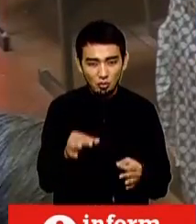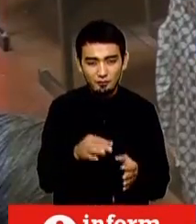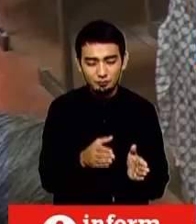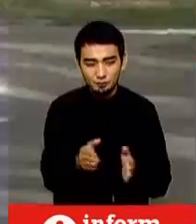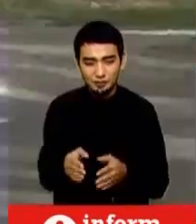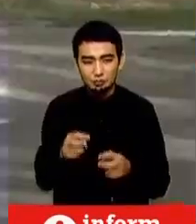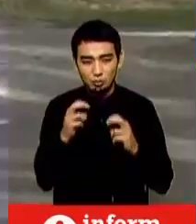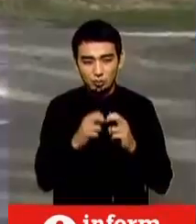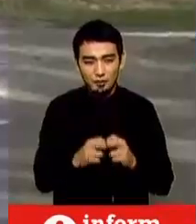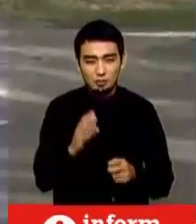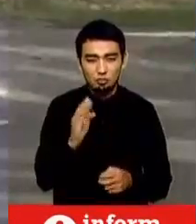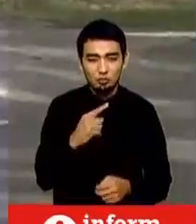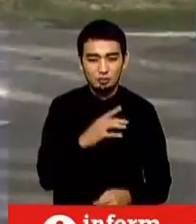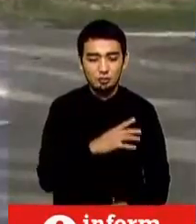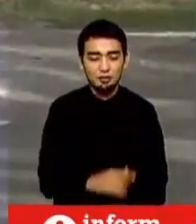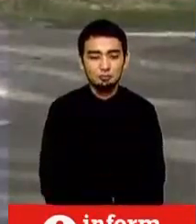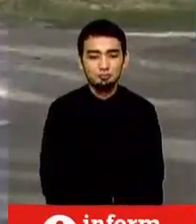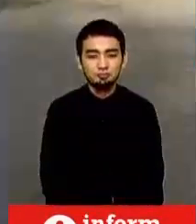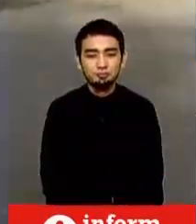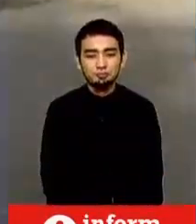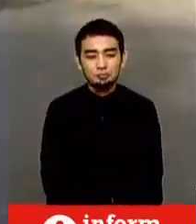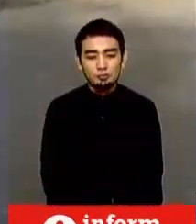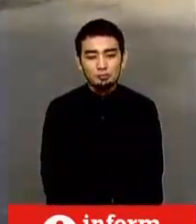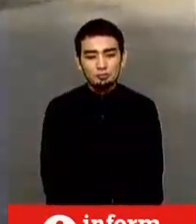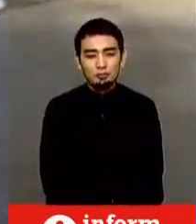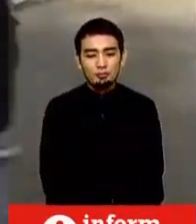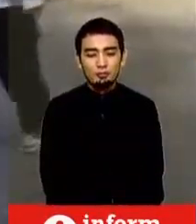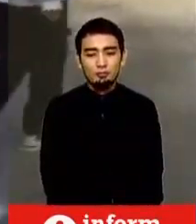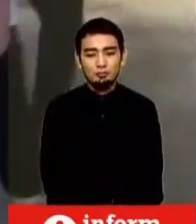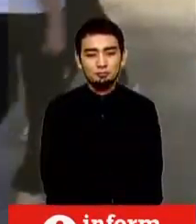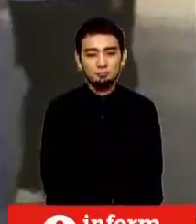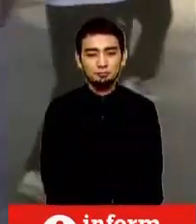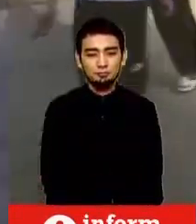қарастыруға келісті жұрт. Мақсат Жақсыбайұлы, Информбюро, Түркістан облысы.